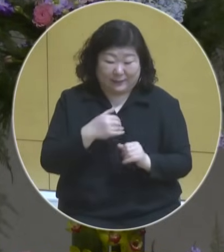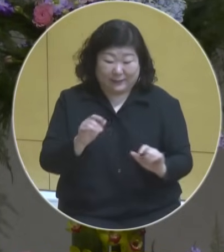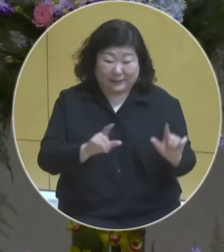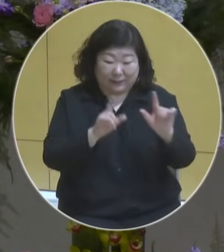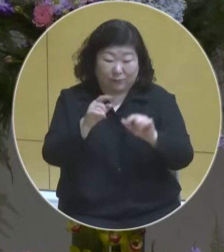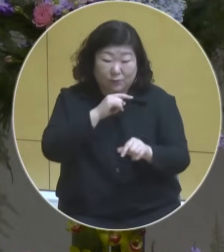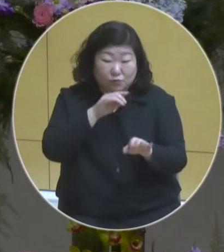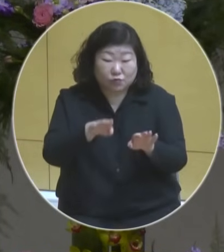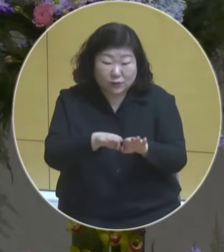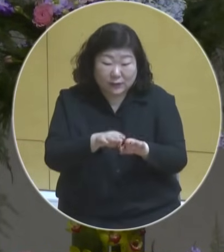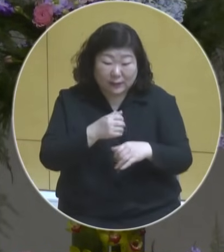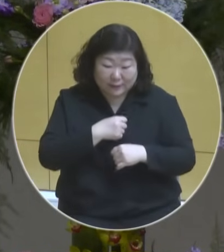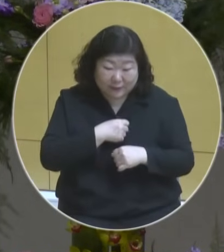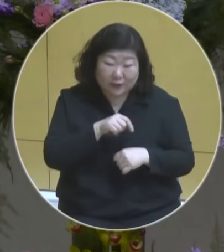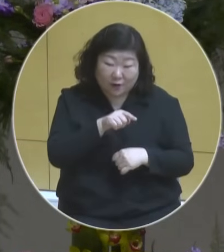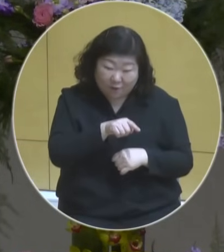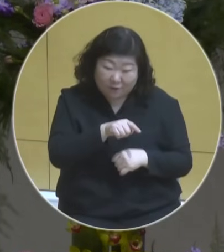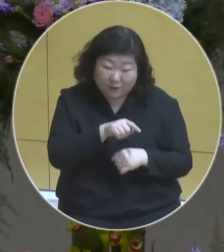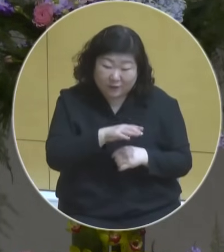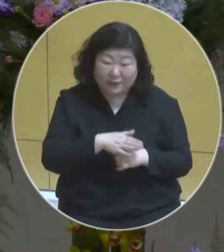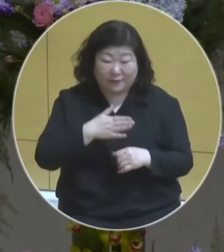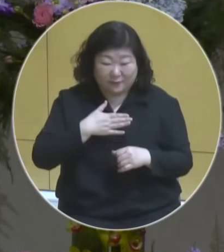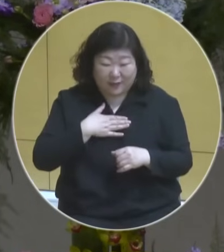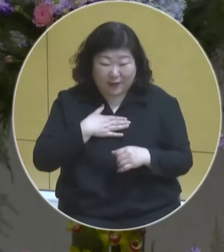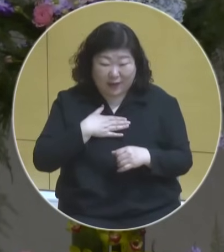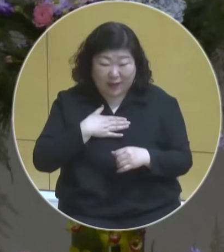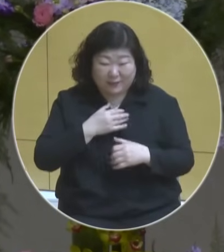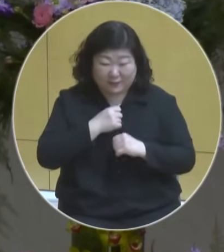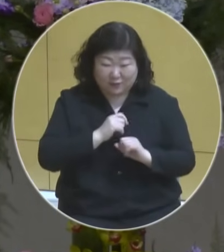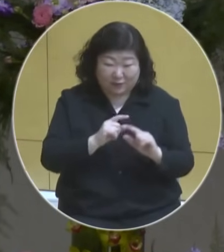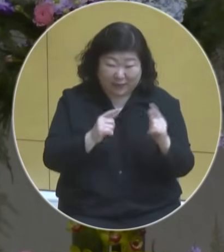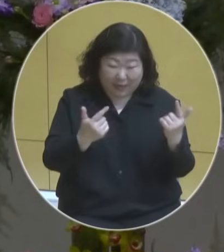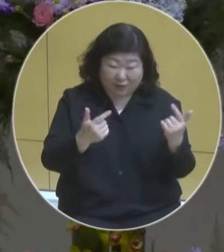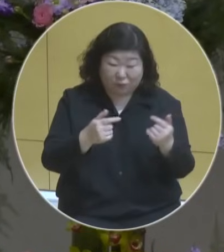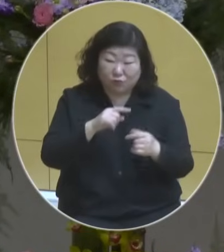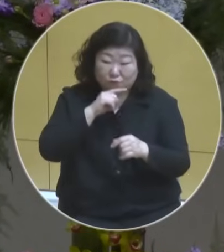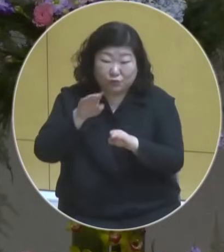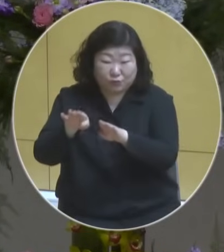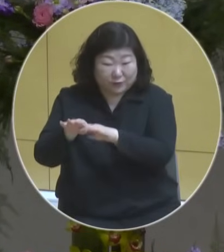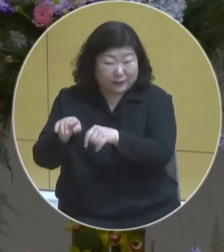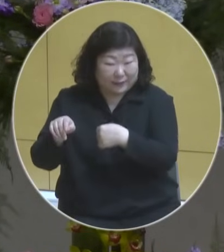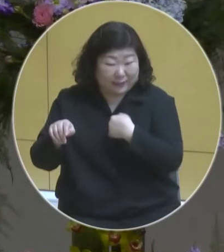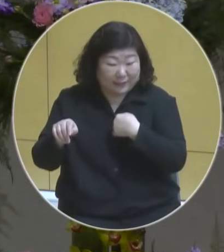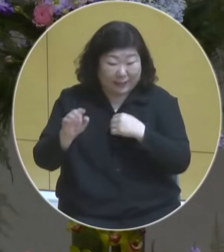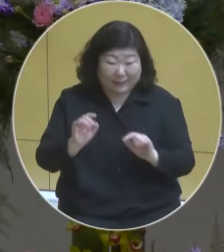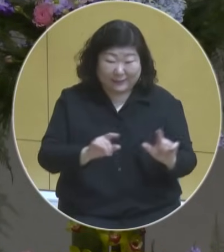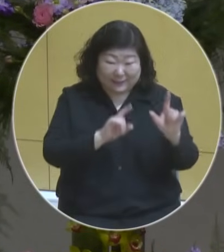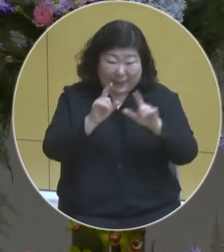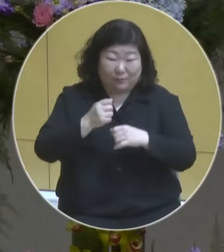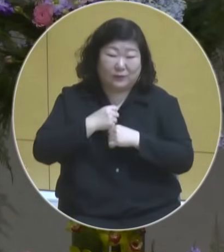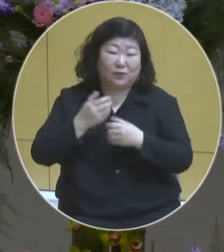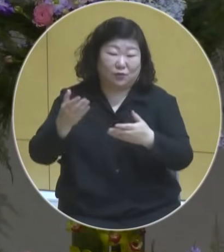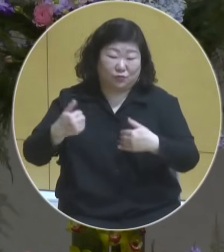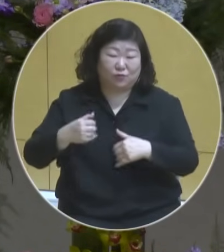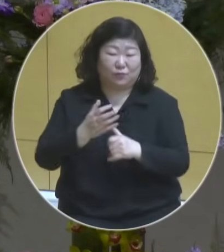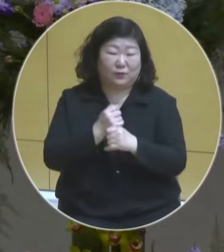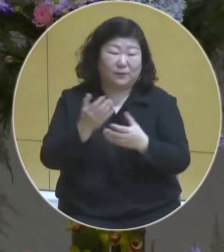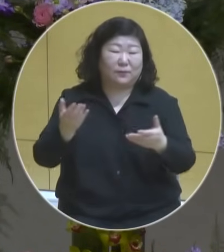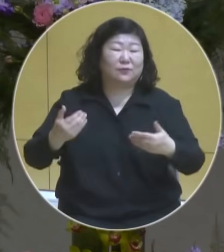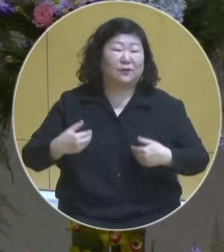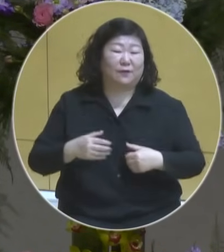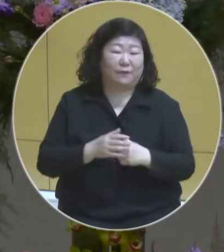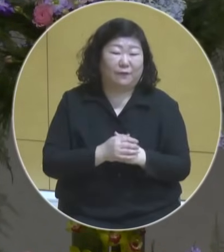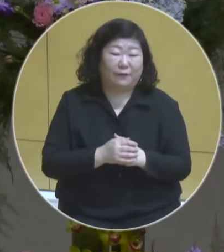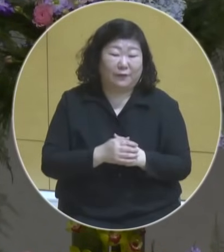내가 주의를 지키는 이것이 내가 주일을 지키는 것이 아니라 주일이 내 인생을 붙들어 주었고 내 신앙을 붙들어